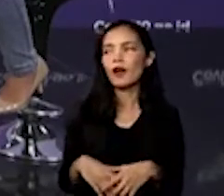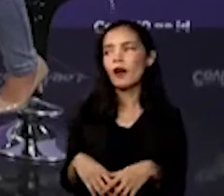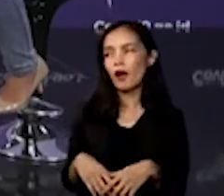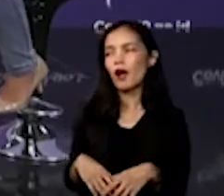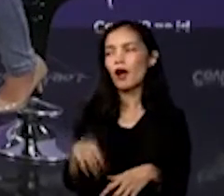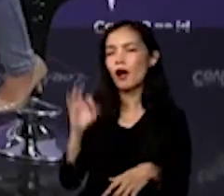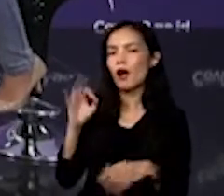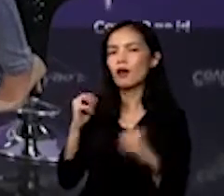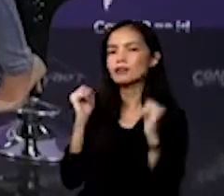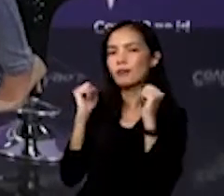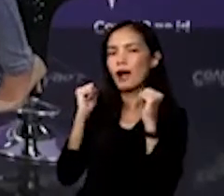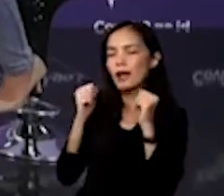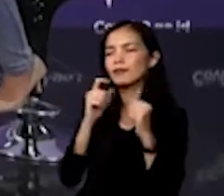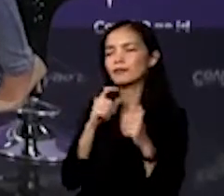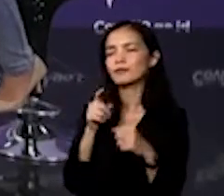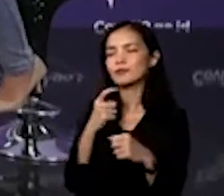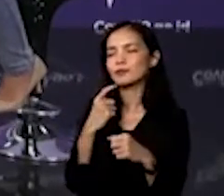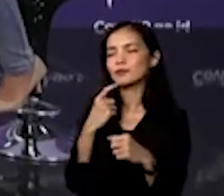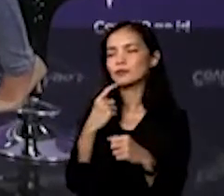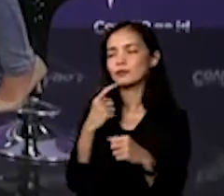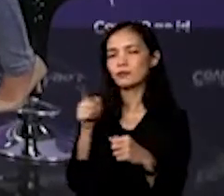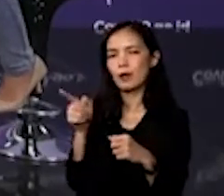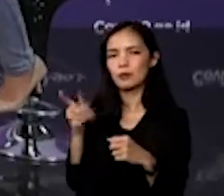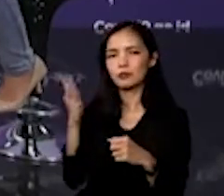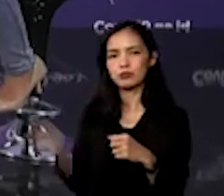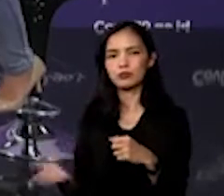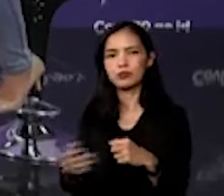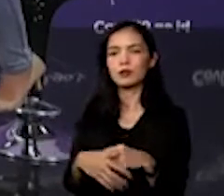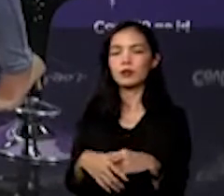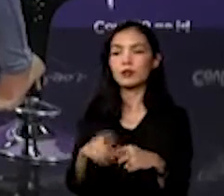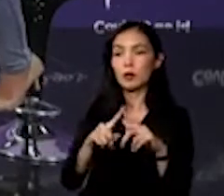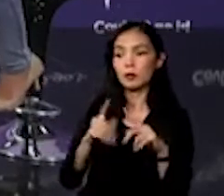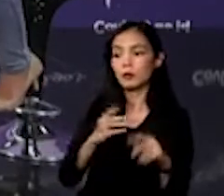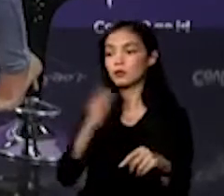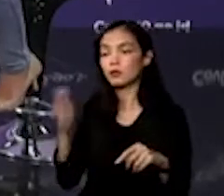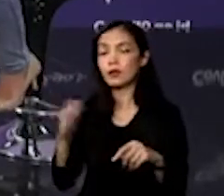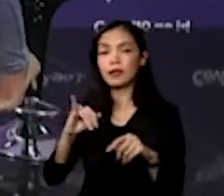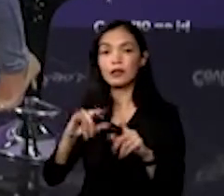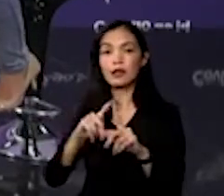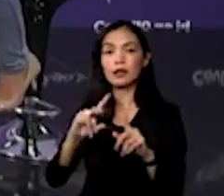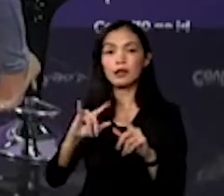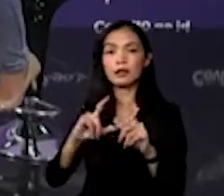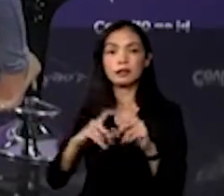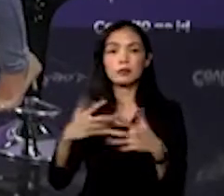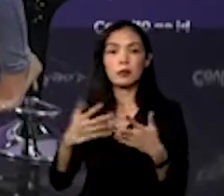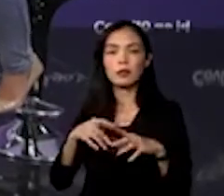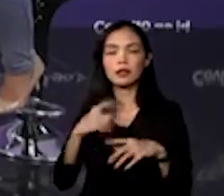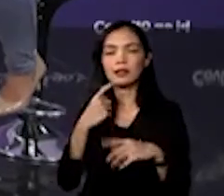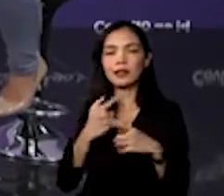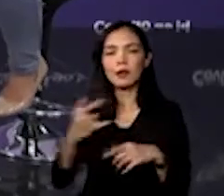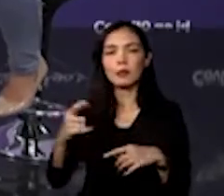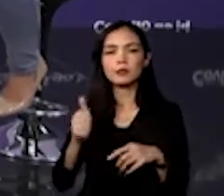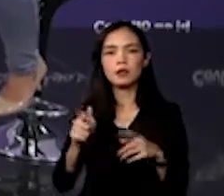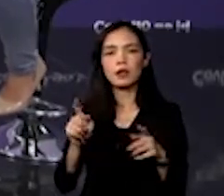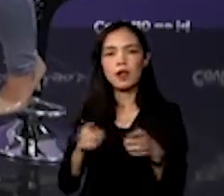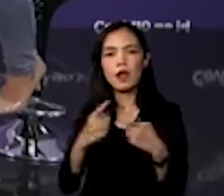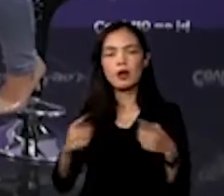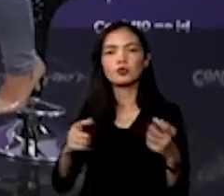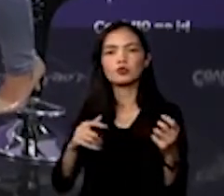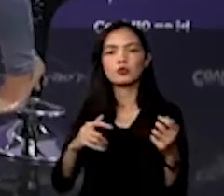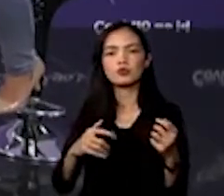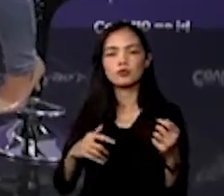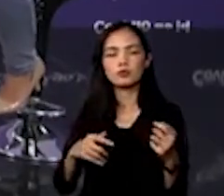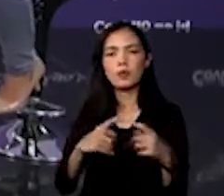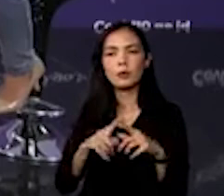kalau F Idris gimana dris untuk mempertahankan semangat tetap berkreasi kan kalau vokalis dilihat ya suaranya didengar gitu